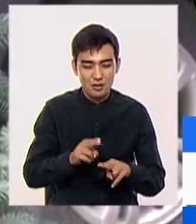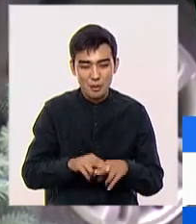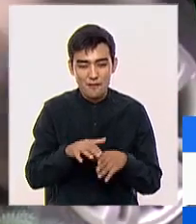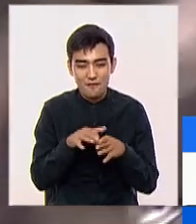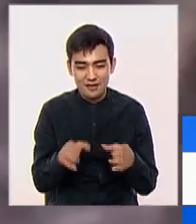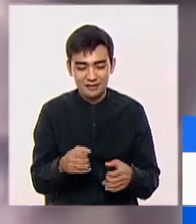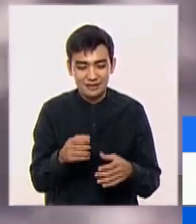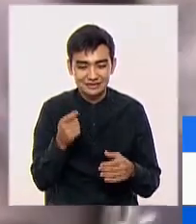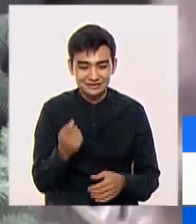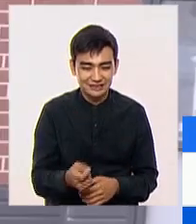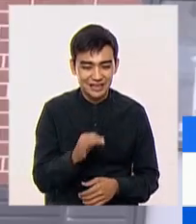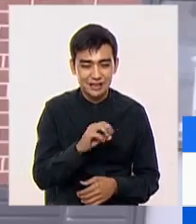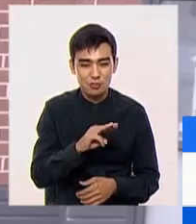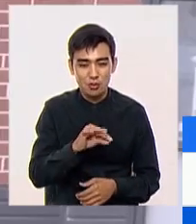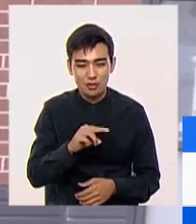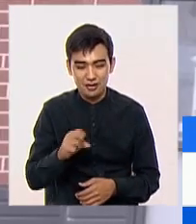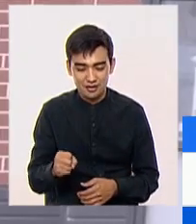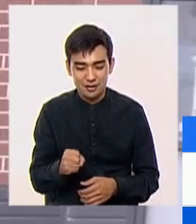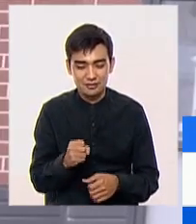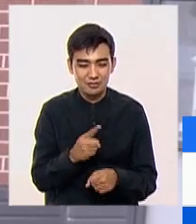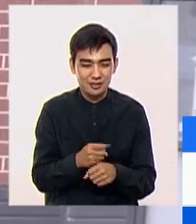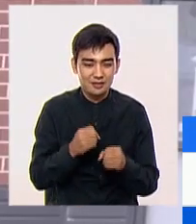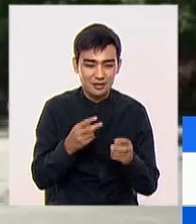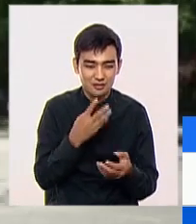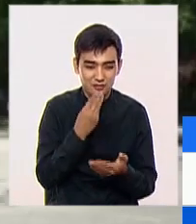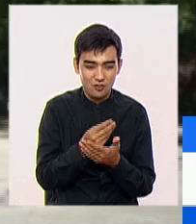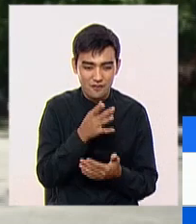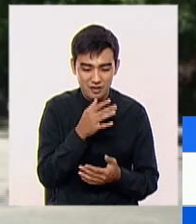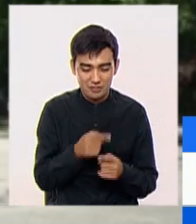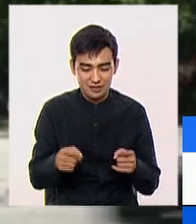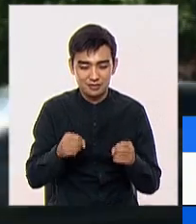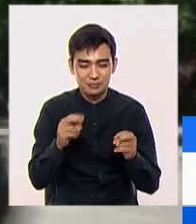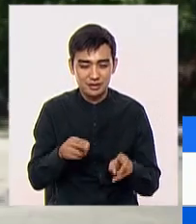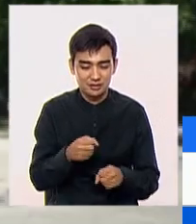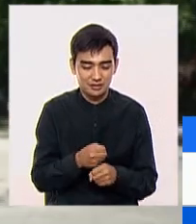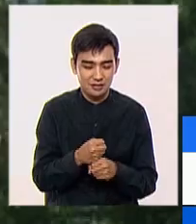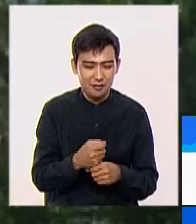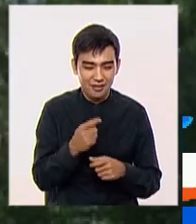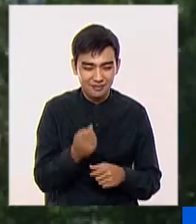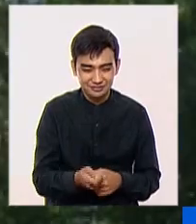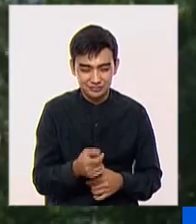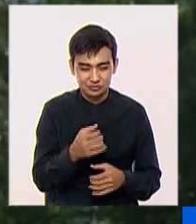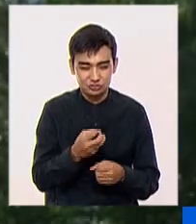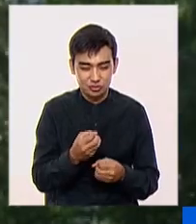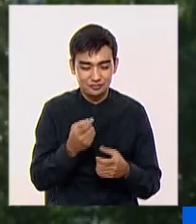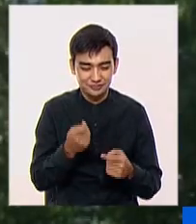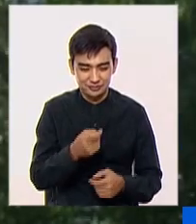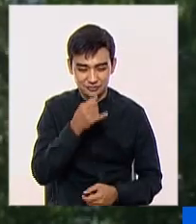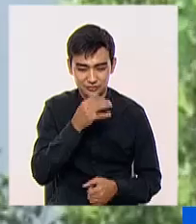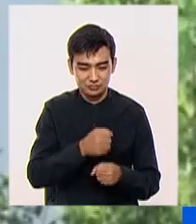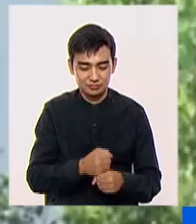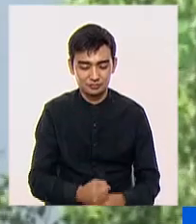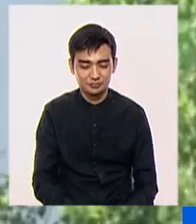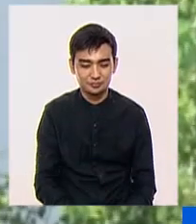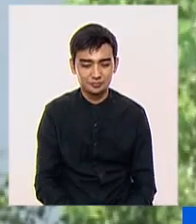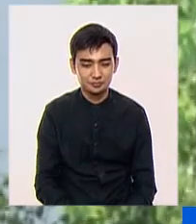арзан ипотеканың қаржысын көлемін шектеуі белгілі бір деңгейде сақтық шарасы деді сарапшылар. Нұрболат Жаңабекұлы, Информ